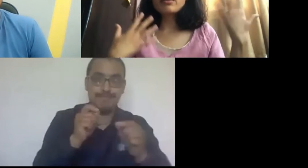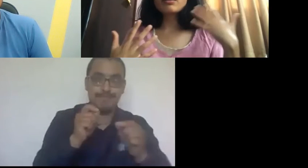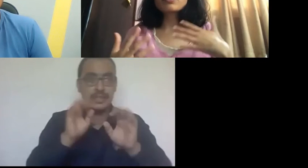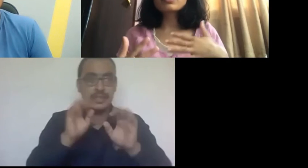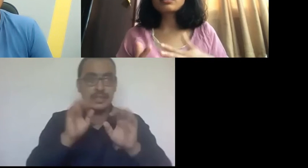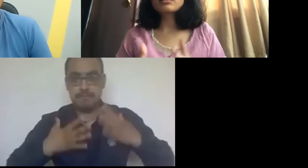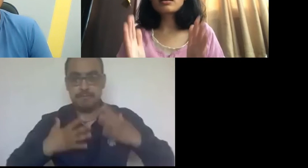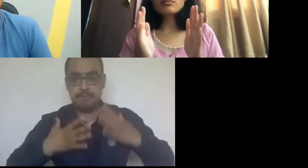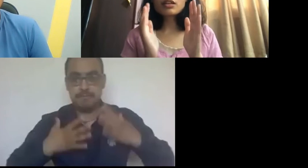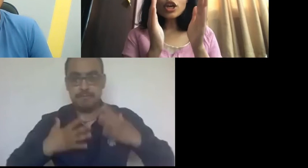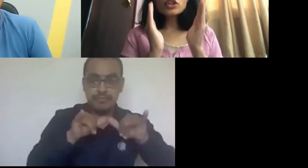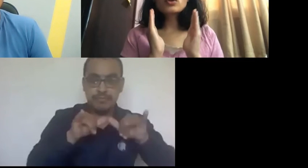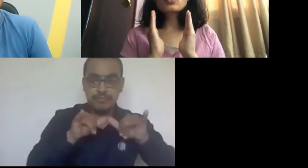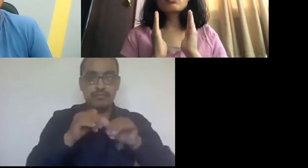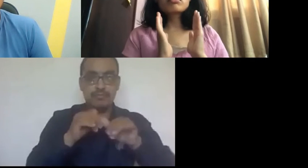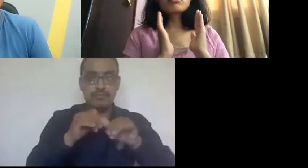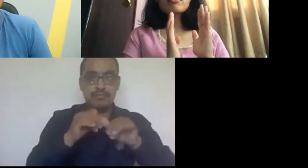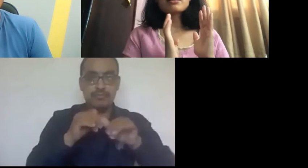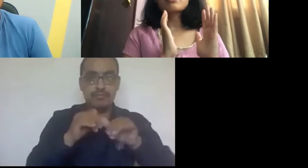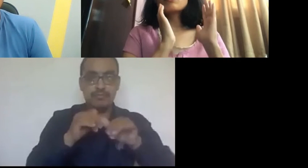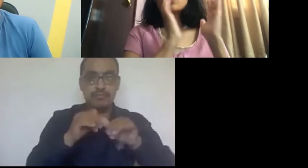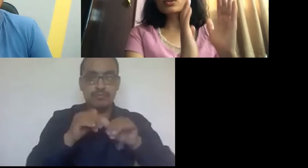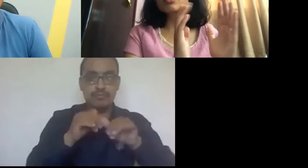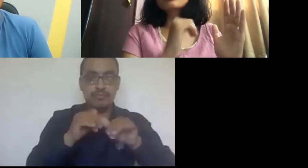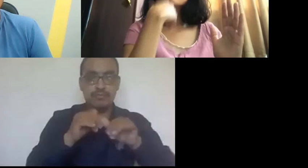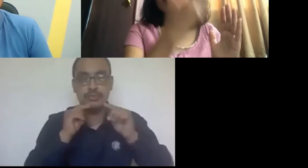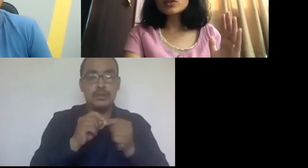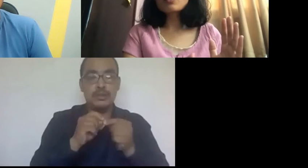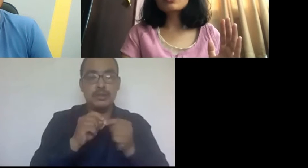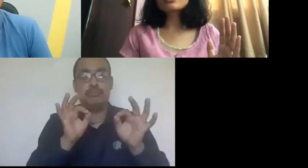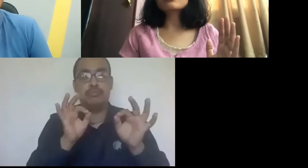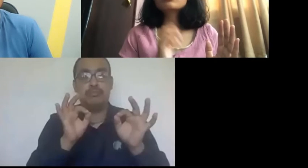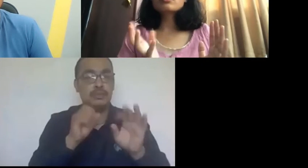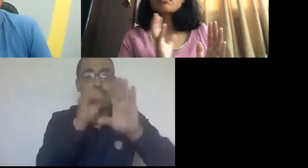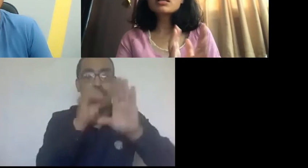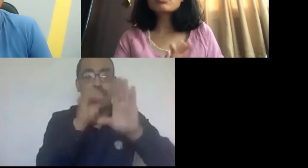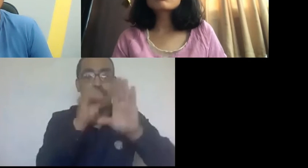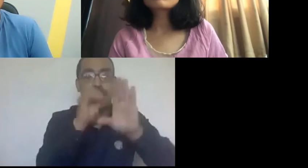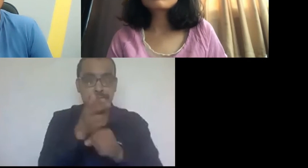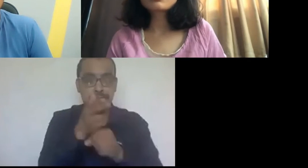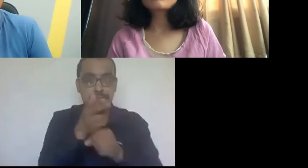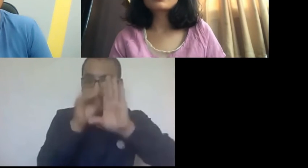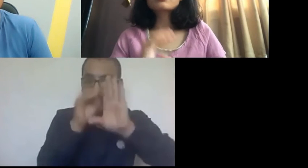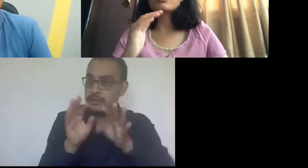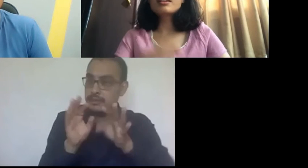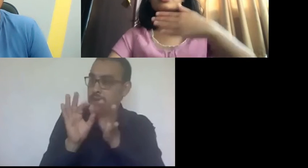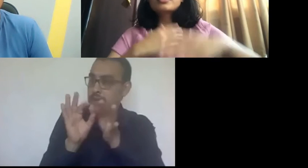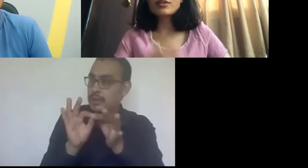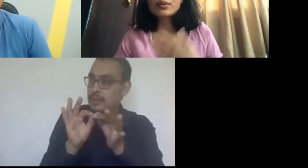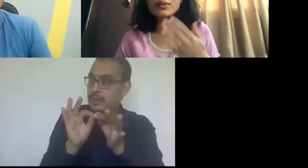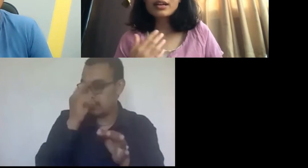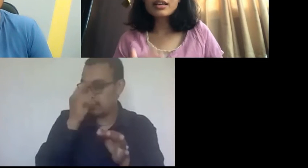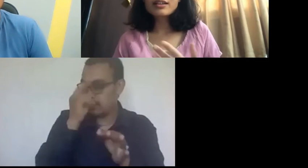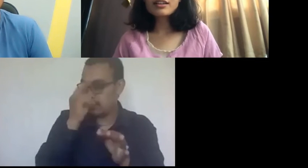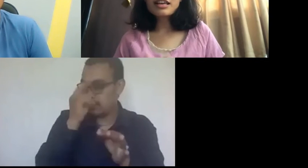लिएर मेकअपहरूदेखि लिएर एकदमै त्यो जुन एउटा पोस्ट गर्न लगाएको हुन्छ भिडियो अपलोड गर्न लगाउँछ त्योसँग मिलेको छ कि छैन भन्दाखेरि धेरै